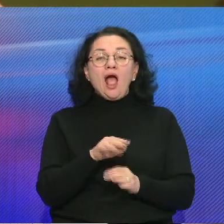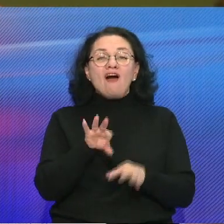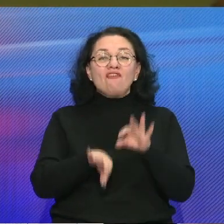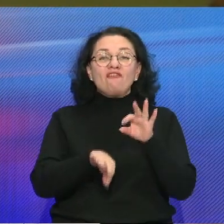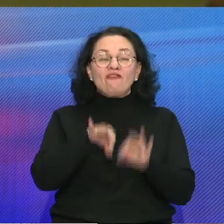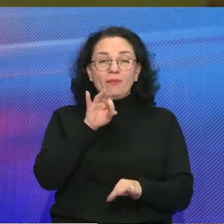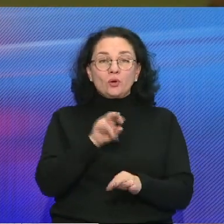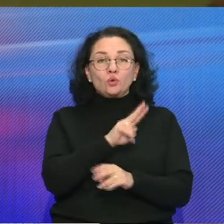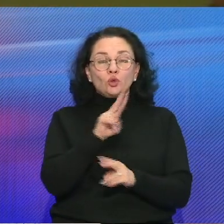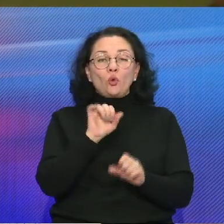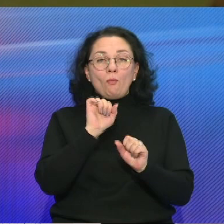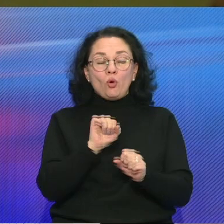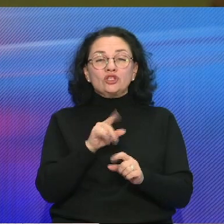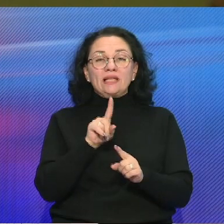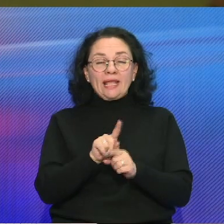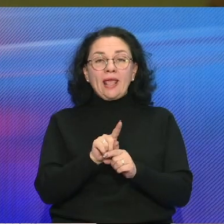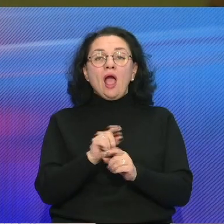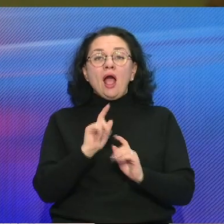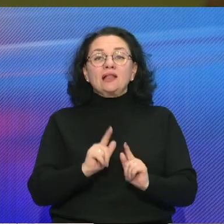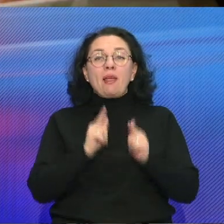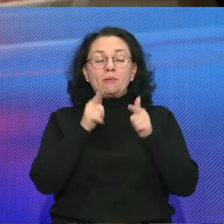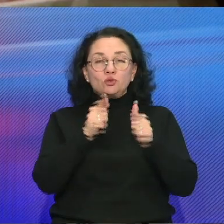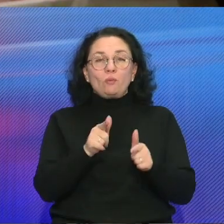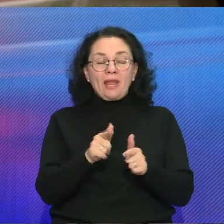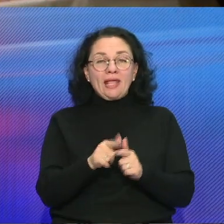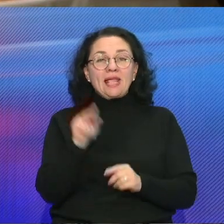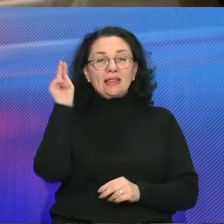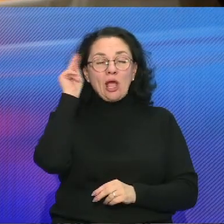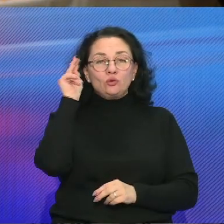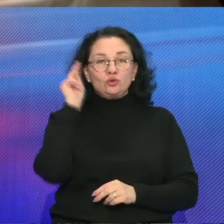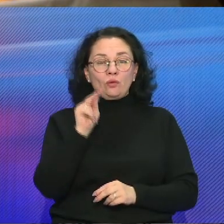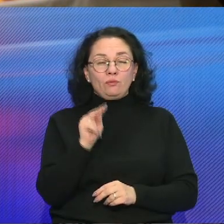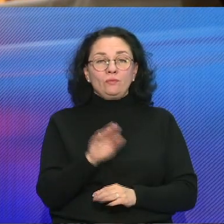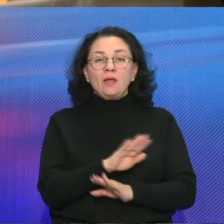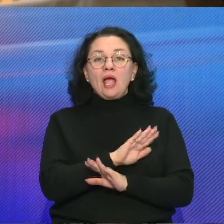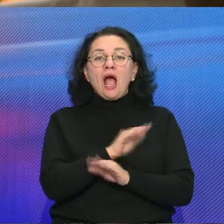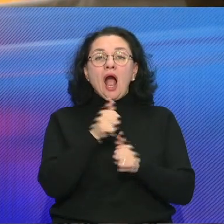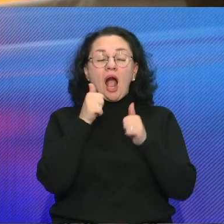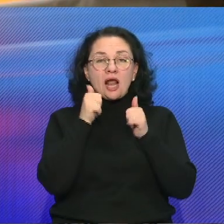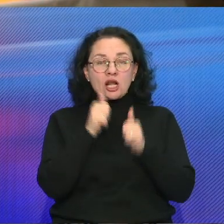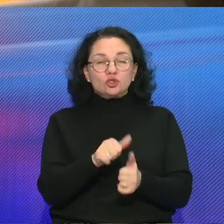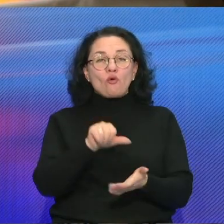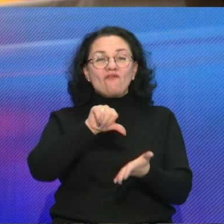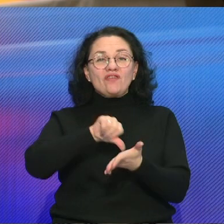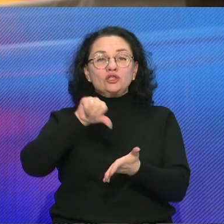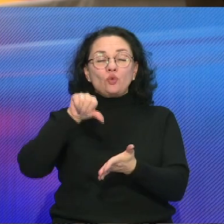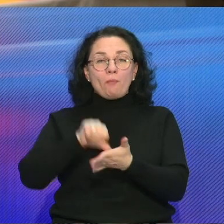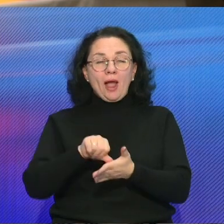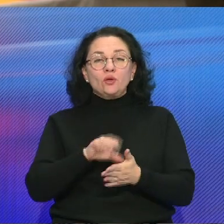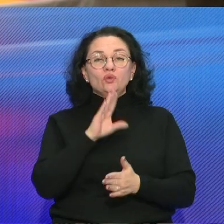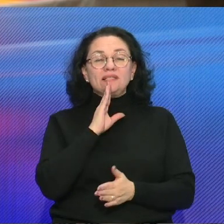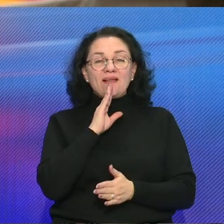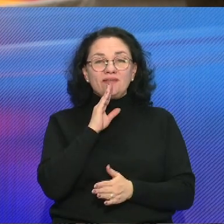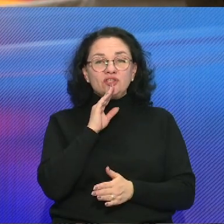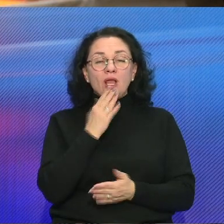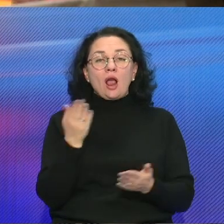і для залічэння ў профільныя навучальныя установы. Неплохо выступают девочки в весе, например,